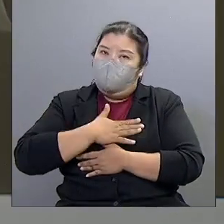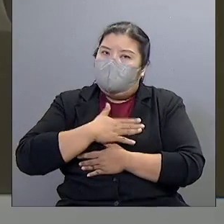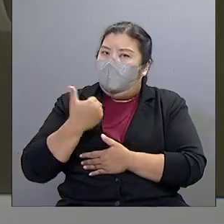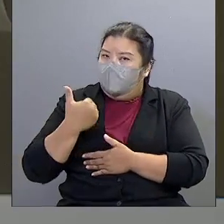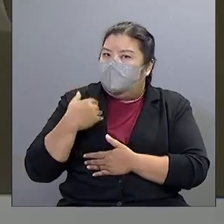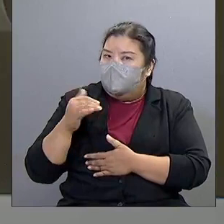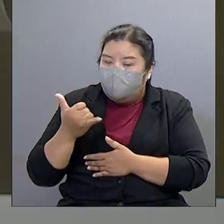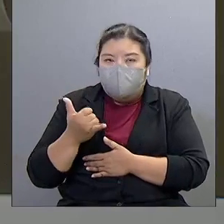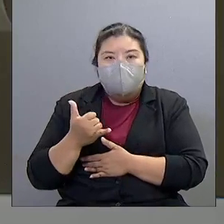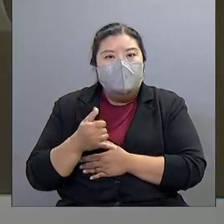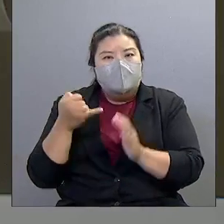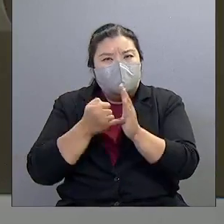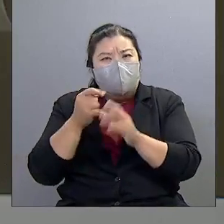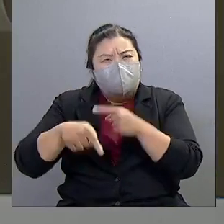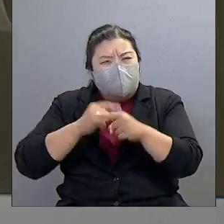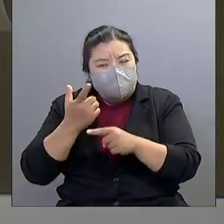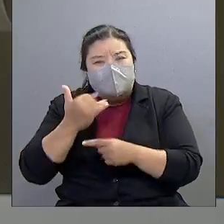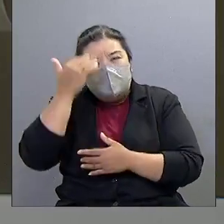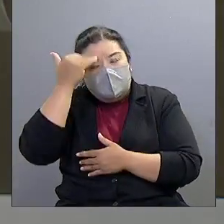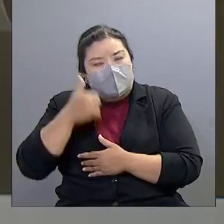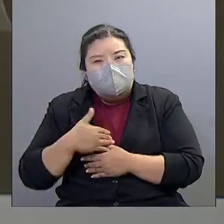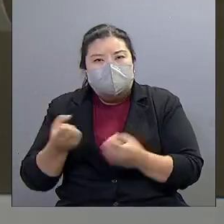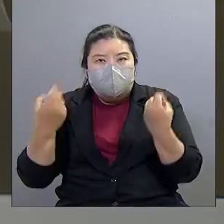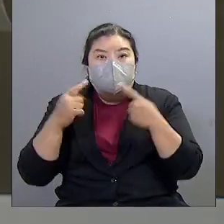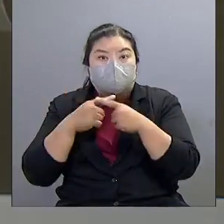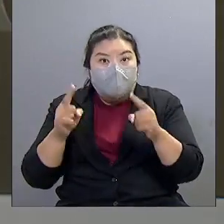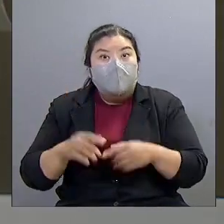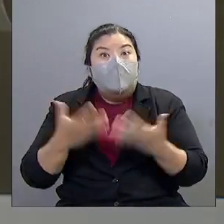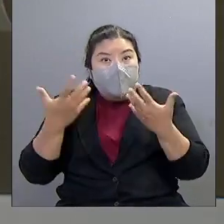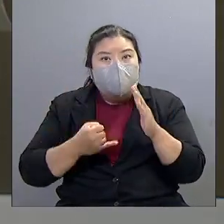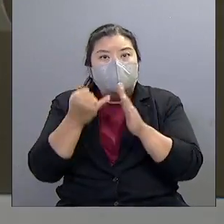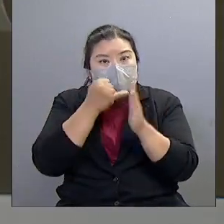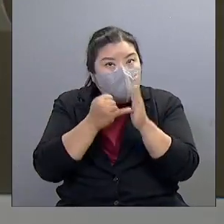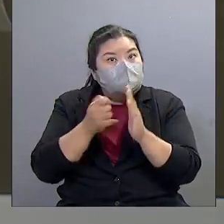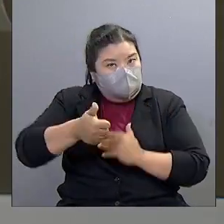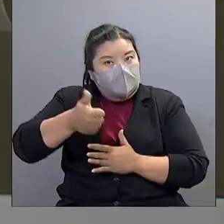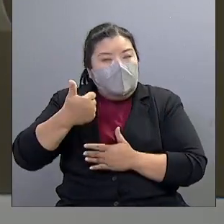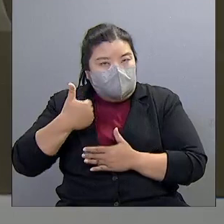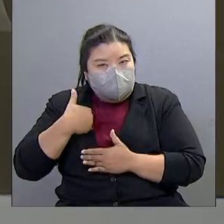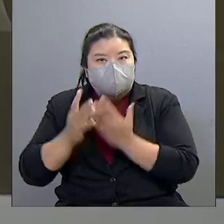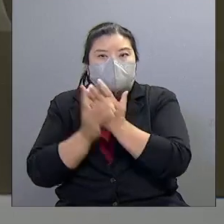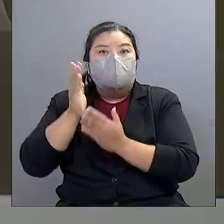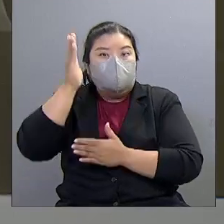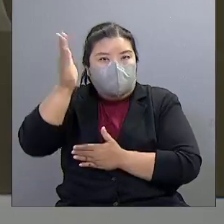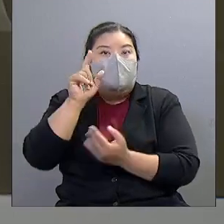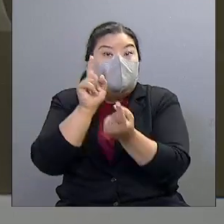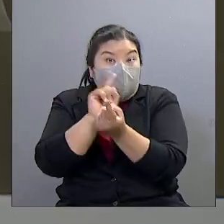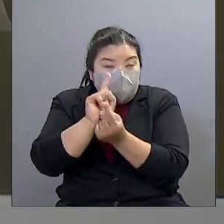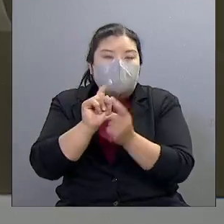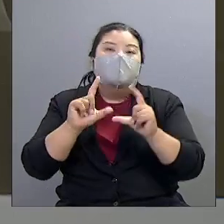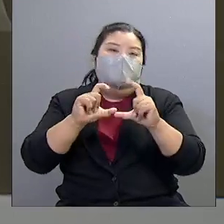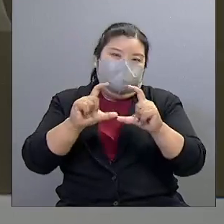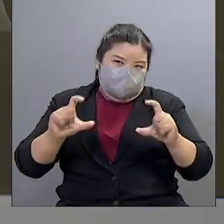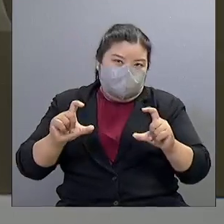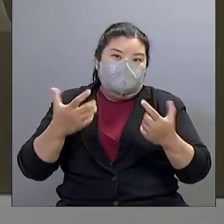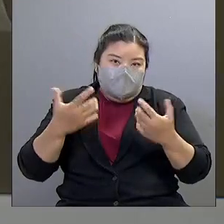กเลิกบางกำหนดการไปบ้างแต่ว่าขึ้นเหนือล่องใต้ไปมาแล้วหมดค่ะสัปดาห์หน้าเจอบิ๊กป้อมได้ที่เพชรบูรณ์ค่ะแต่หลั